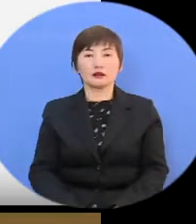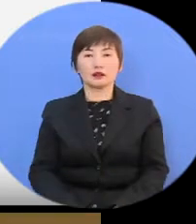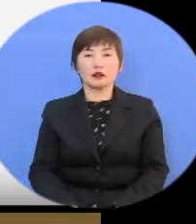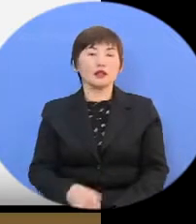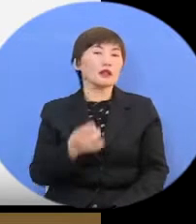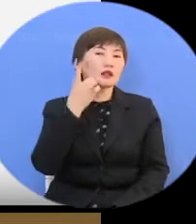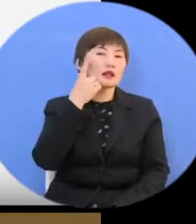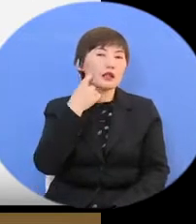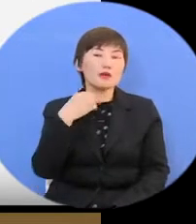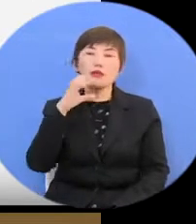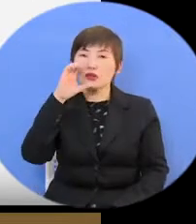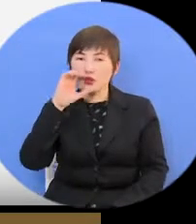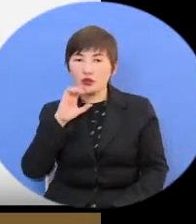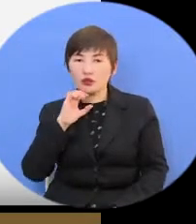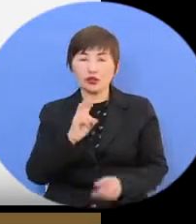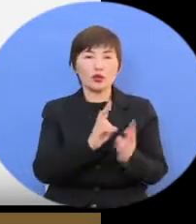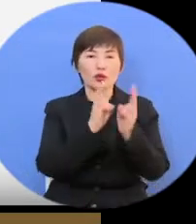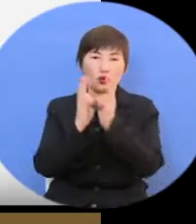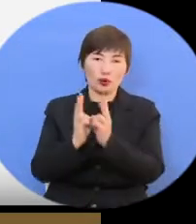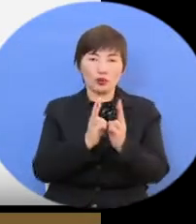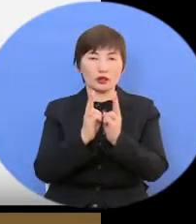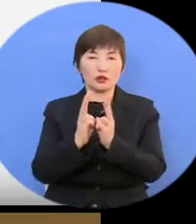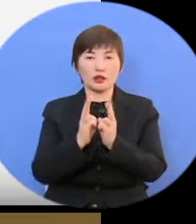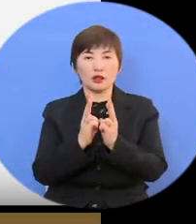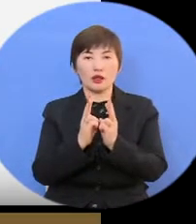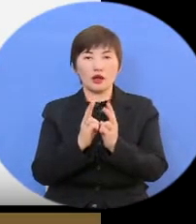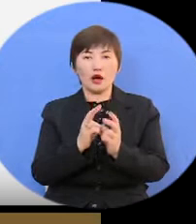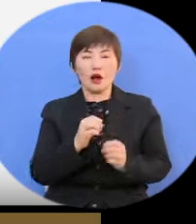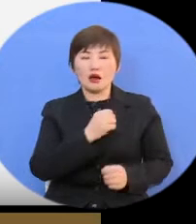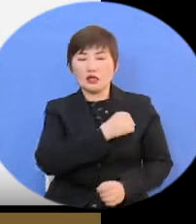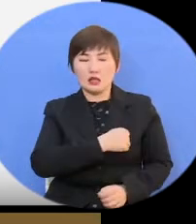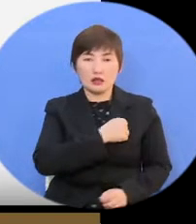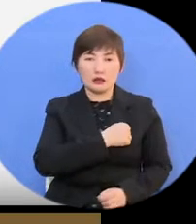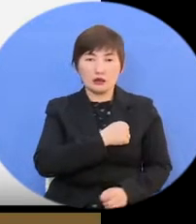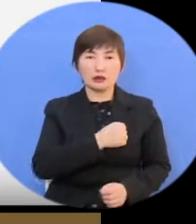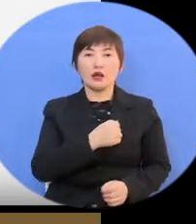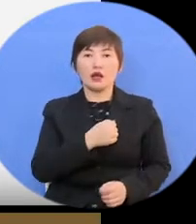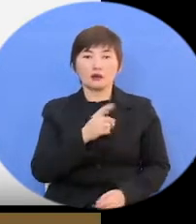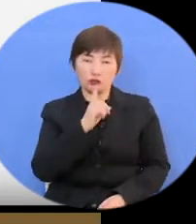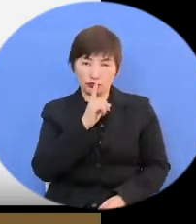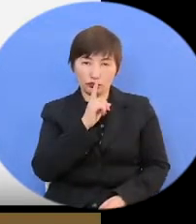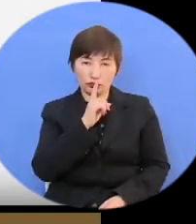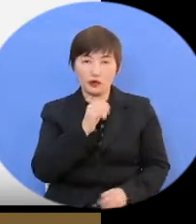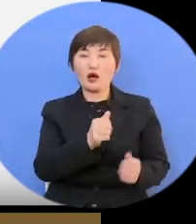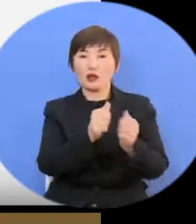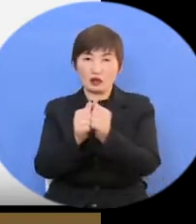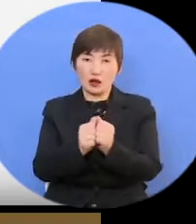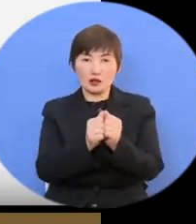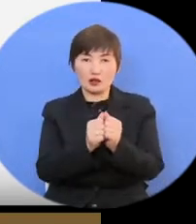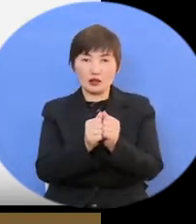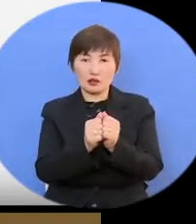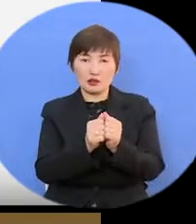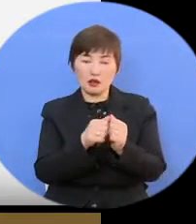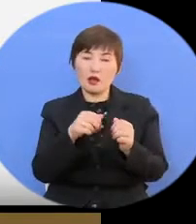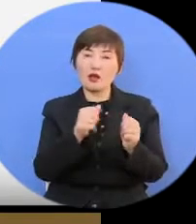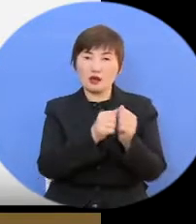эсрэг хүүснээ сонирхох, за үерхэж нөхөрлөж эхлэх, түрмгийн ааштай, дууцөөтө болох, эсвэл найз нөхдийн хүрээлэл